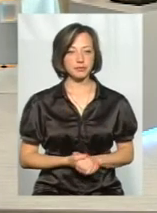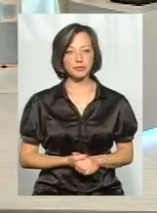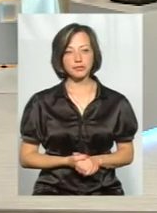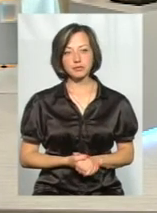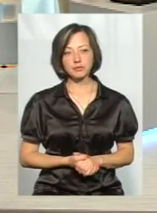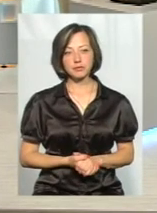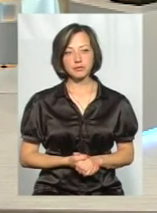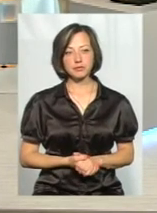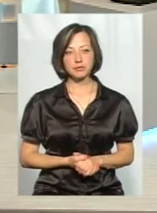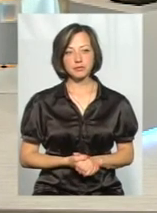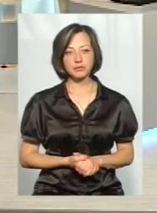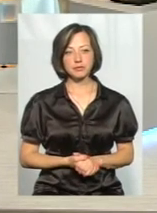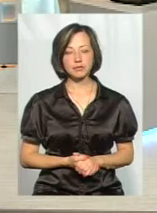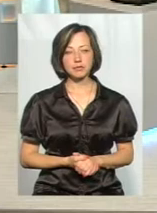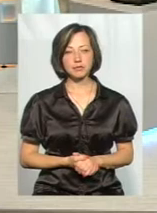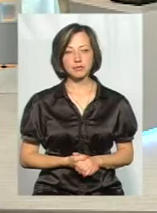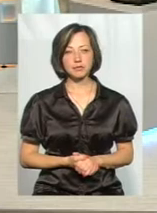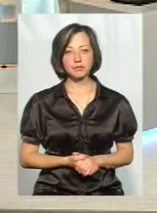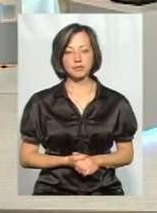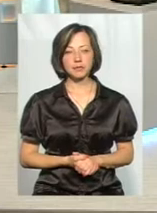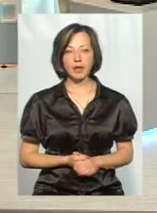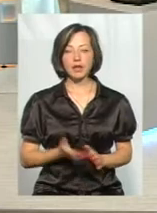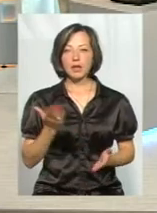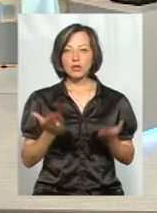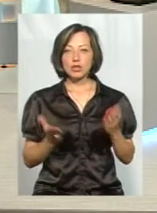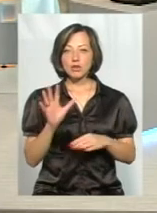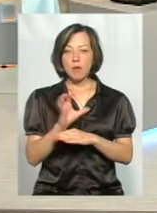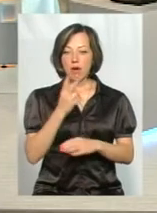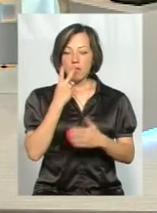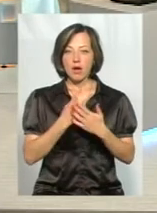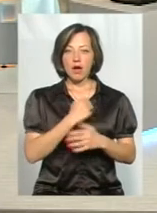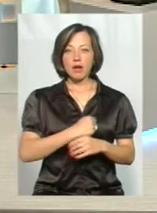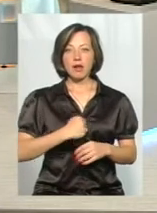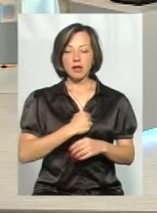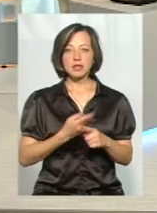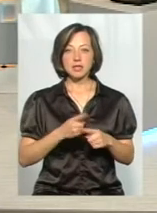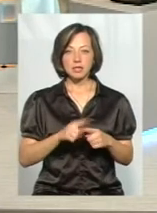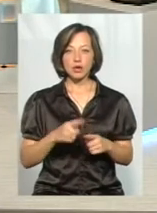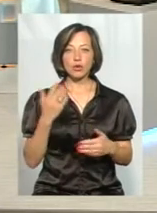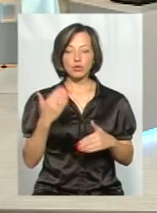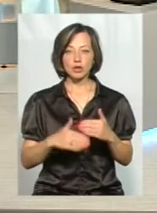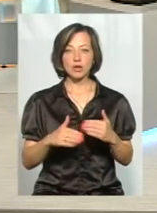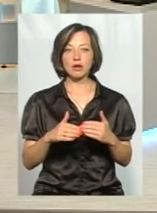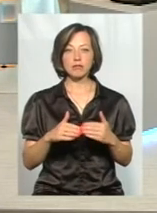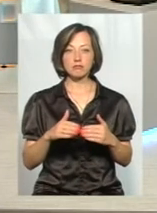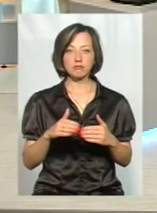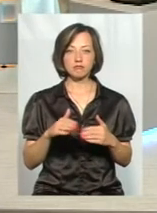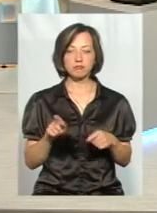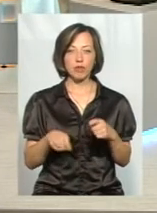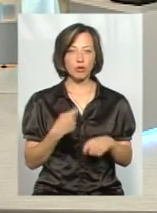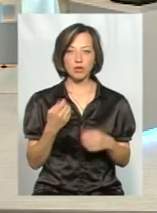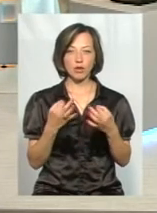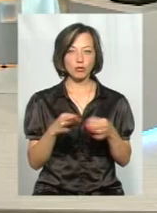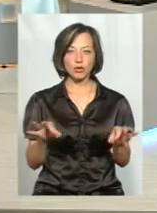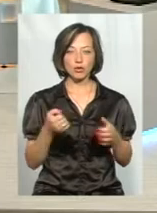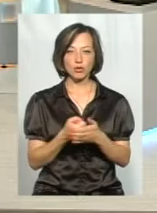у нас по племінному положенні, якщо собачка проявляє агресію, це вже є порок і вона не допускається